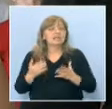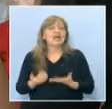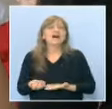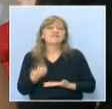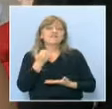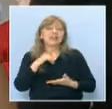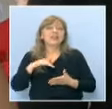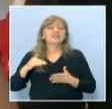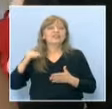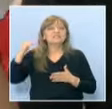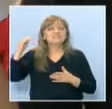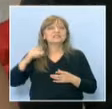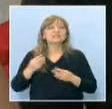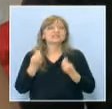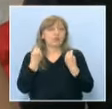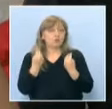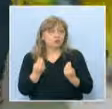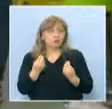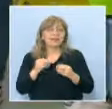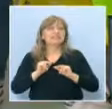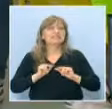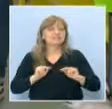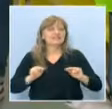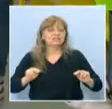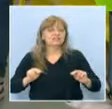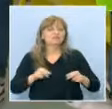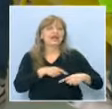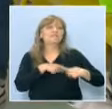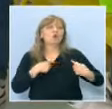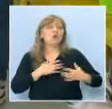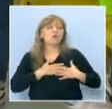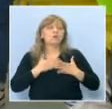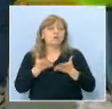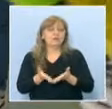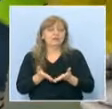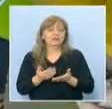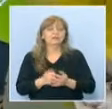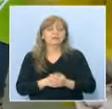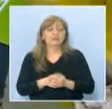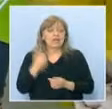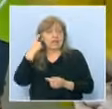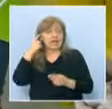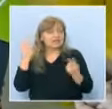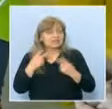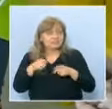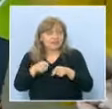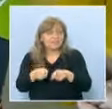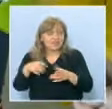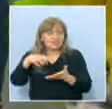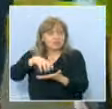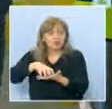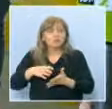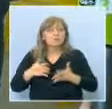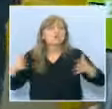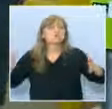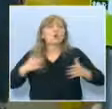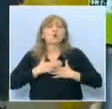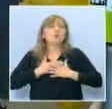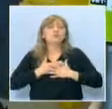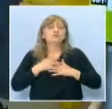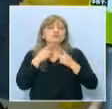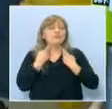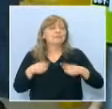възраст е добре да се възпитава тази любов в тях. Аз разбрах, че вашата група много обича да пее. Да! Имате